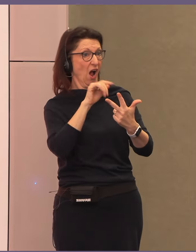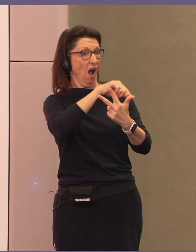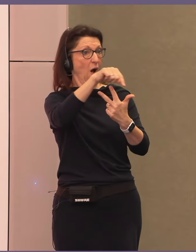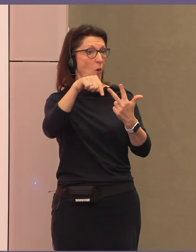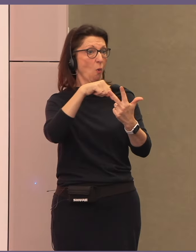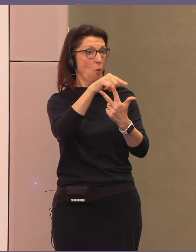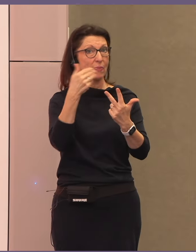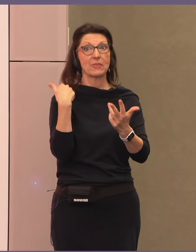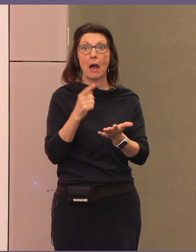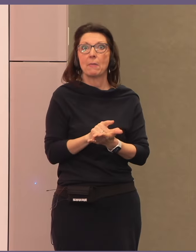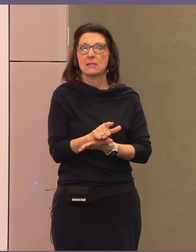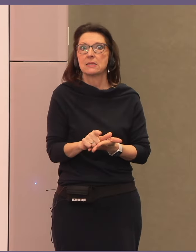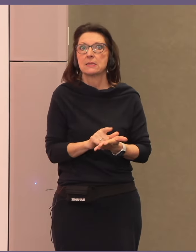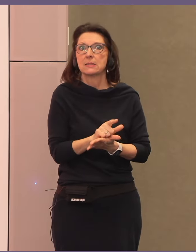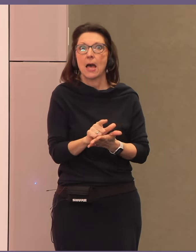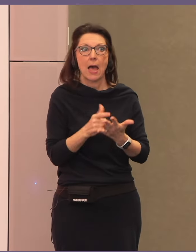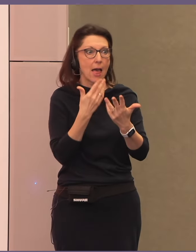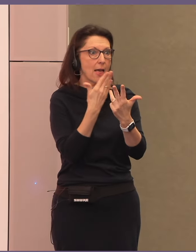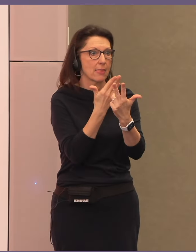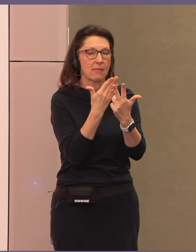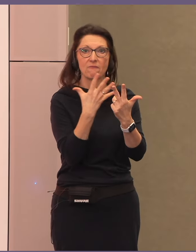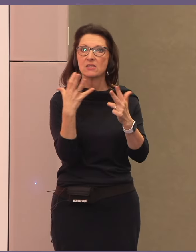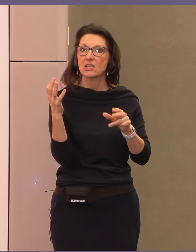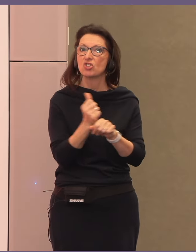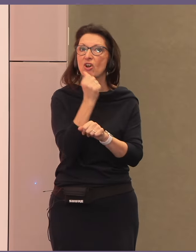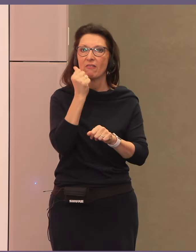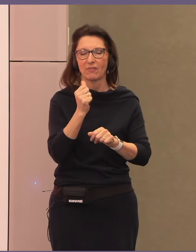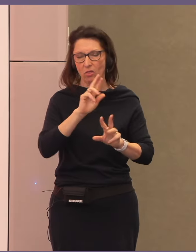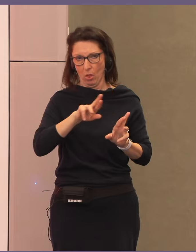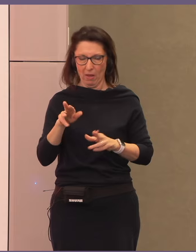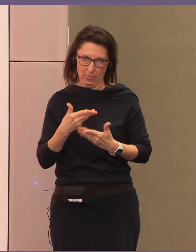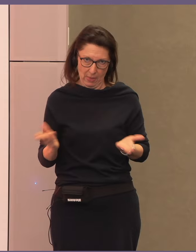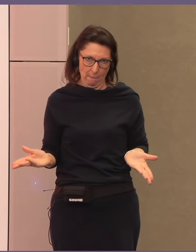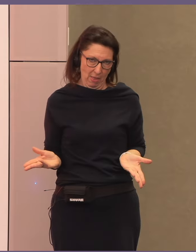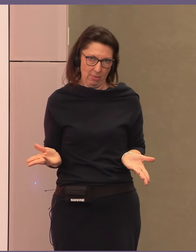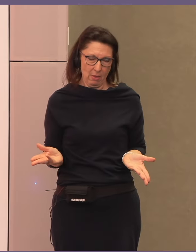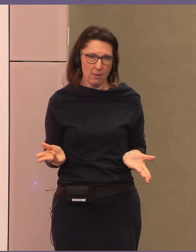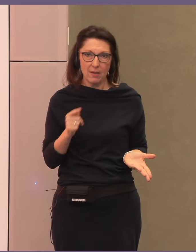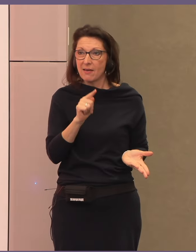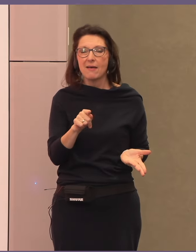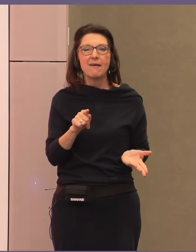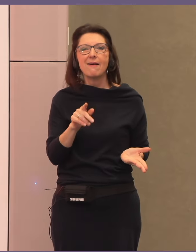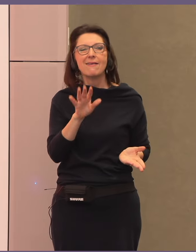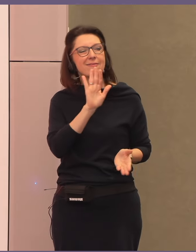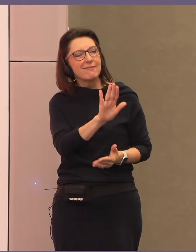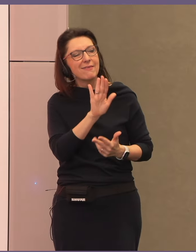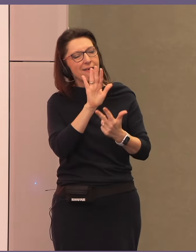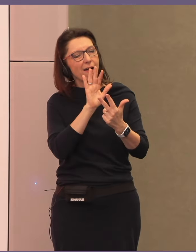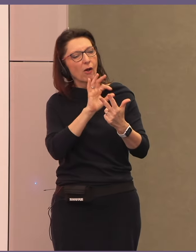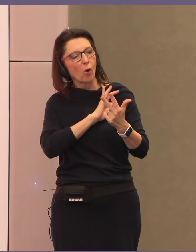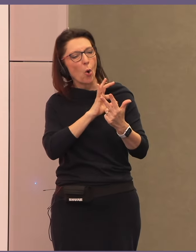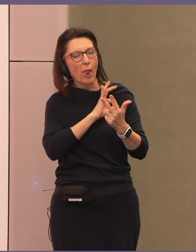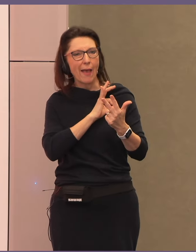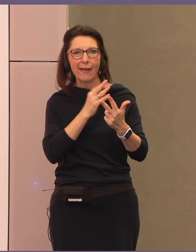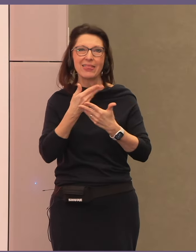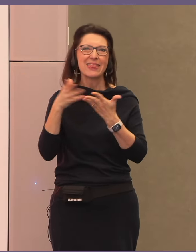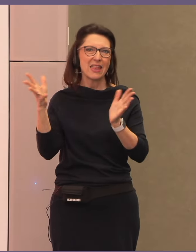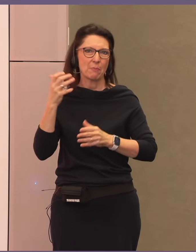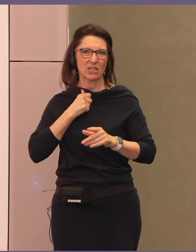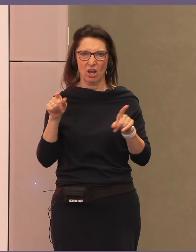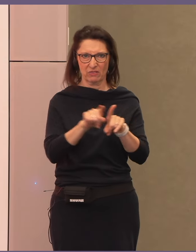-Generation so eine Zukunft überhaupt möglich war. Kaum einer anderen ihrer ehemaligen Kommilitoninnen war das gelungen, was sie erreichten.